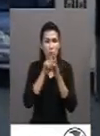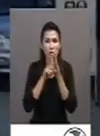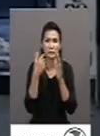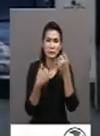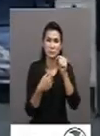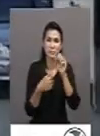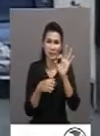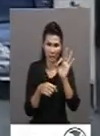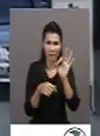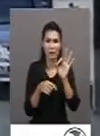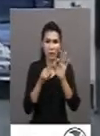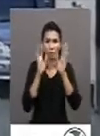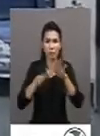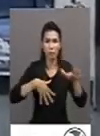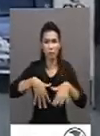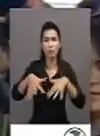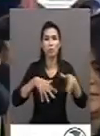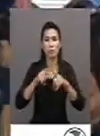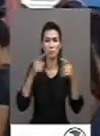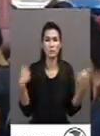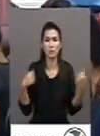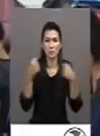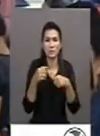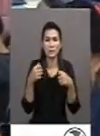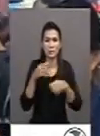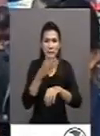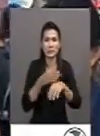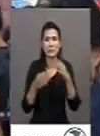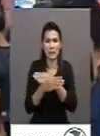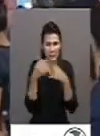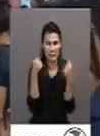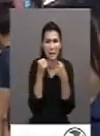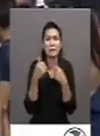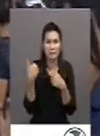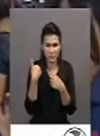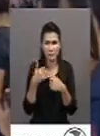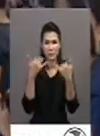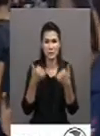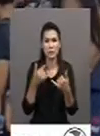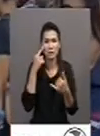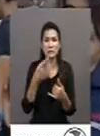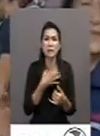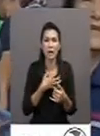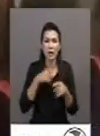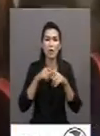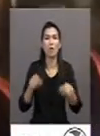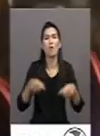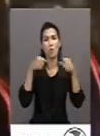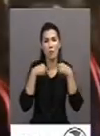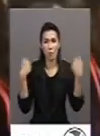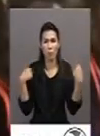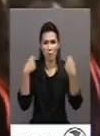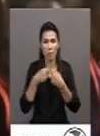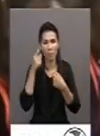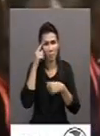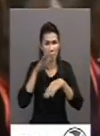19องศาเซลเซียสประชาชนทั่วไปก็สวมเสื้อกันหนาวออกจากบ้านกันบ้างแล้วขณะนี้ก็มีความต้องการเครื่องนุ่งห่มมากกว่